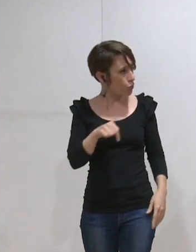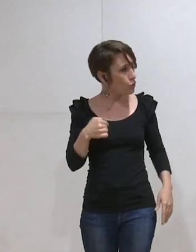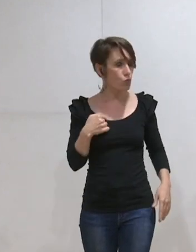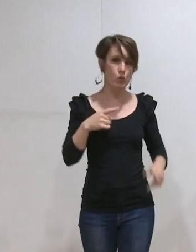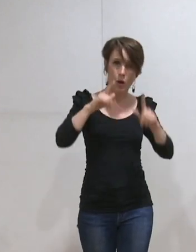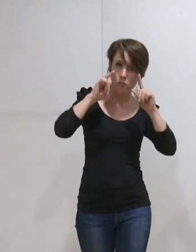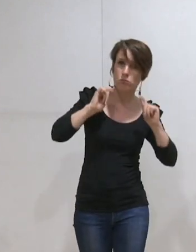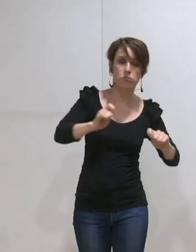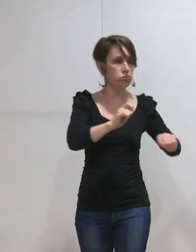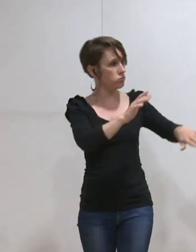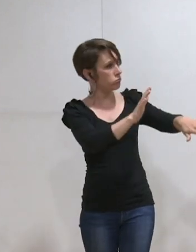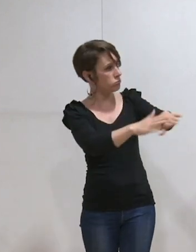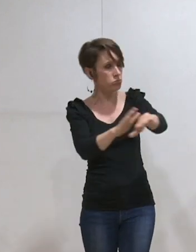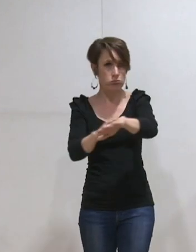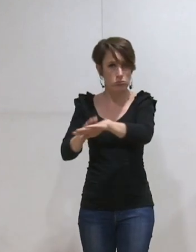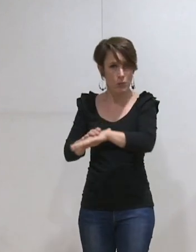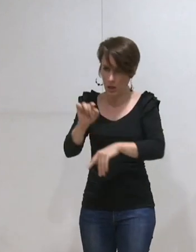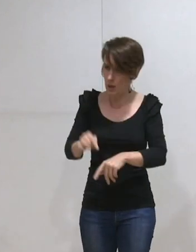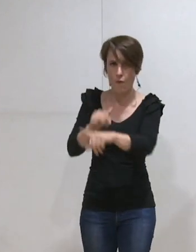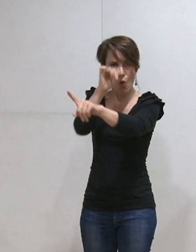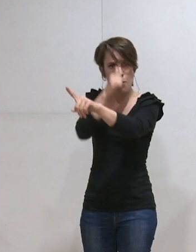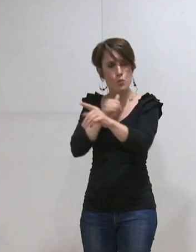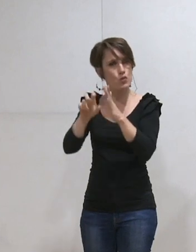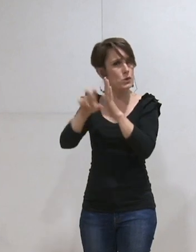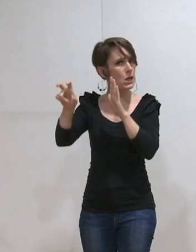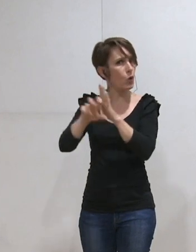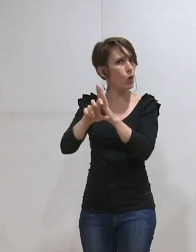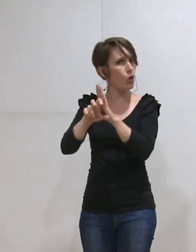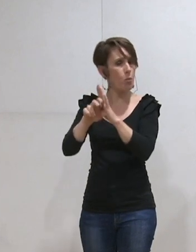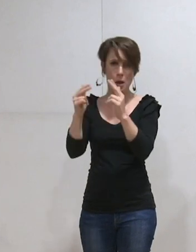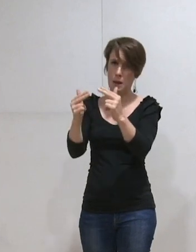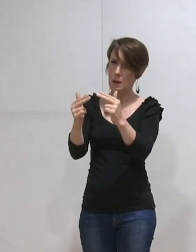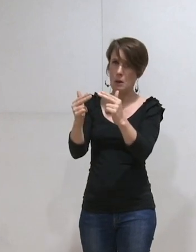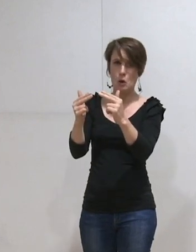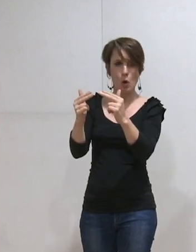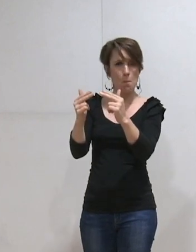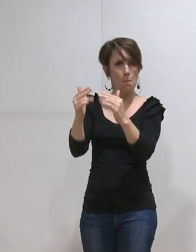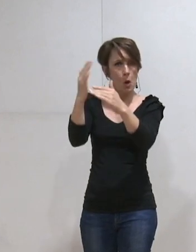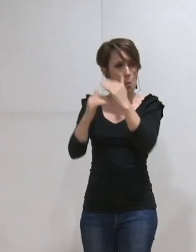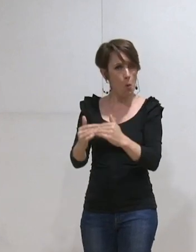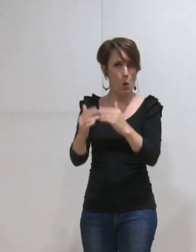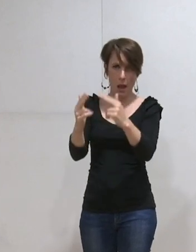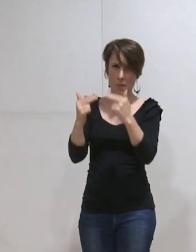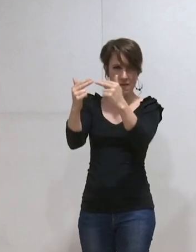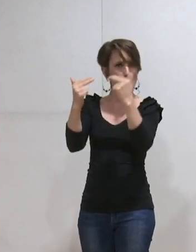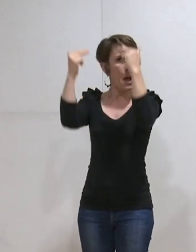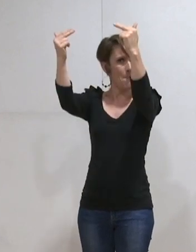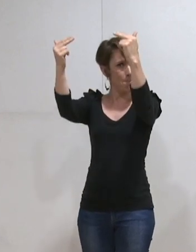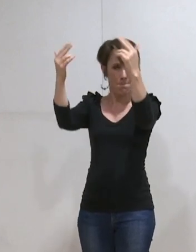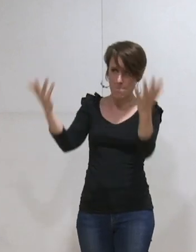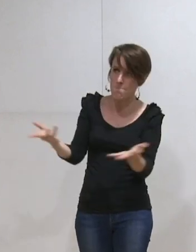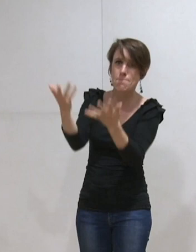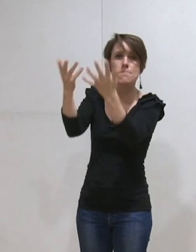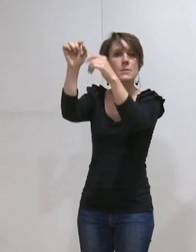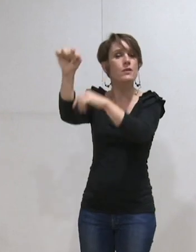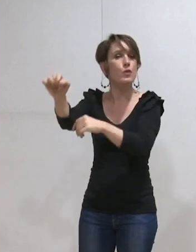capacité du musée à maintenir un certain niveau de programmation se